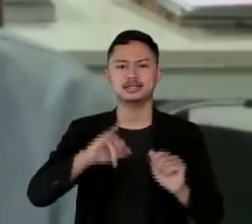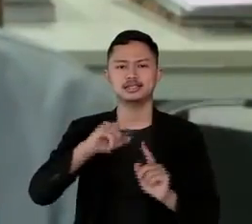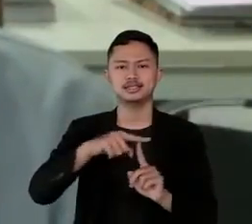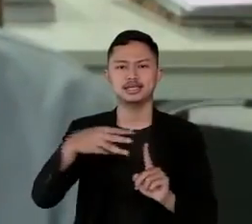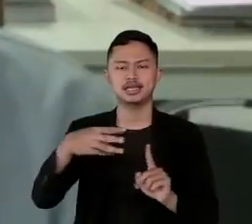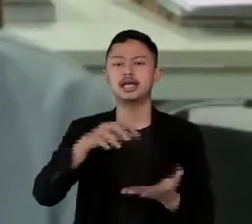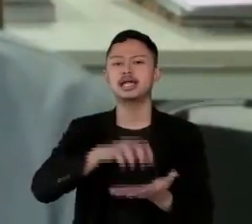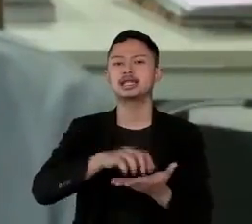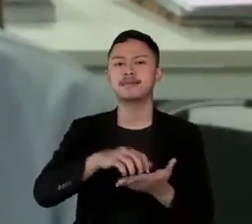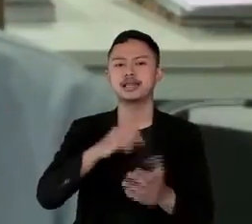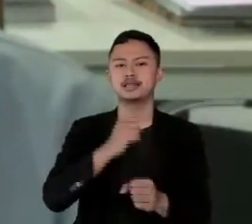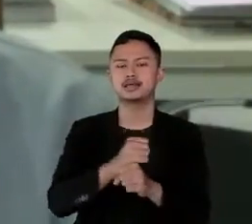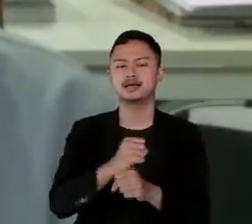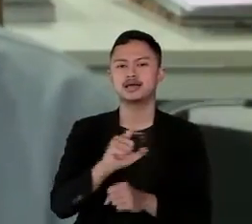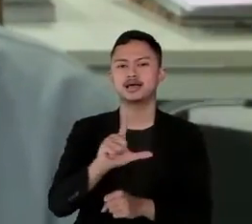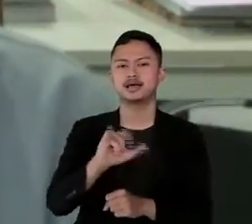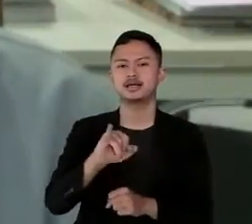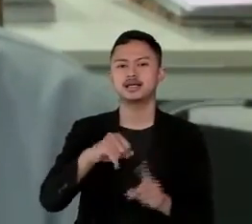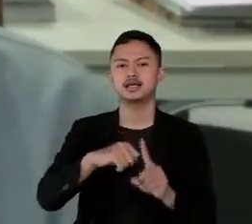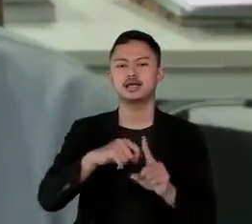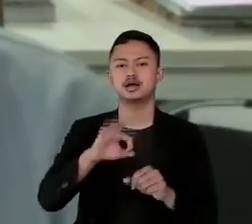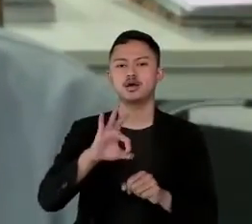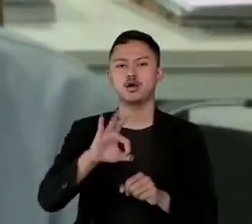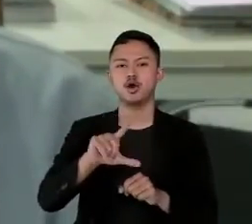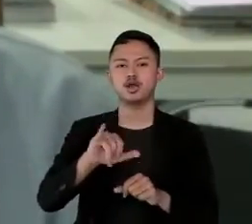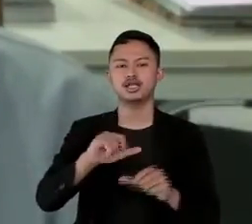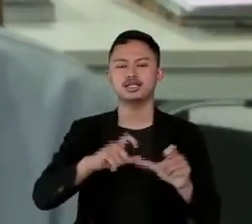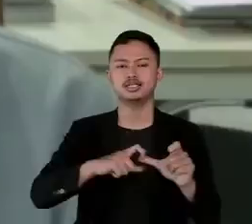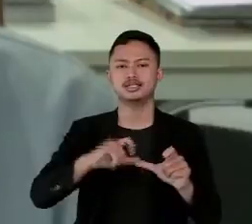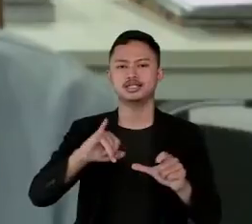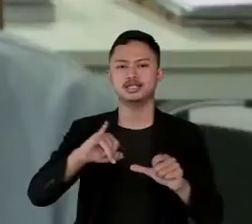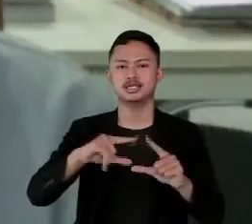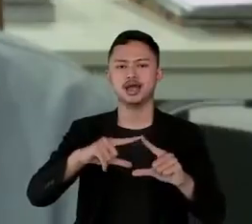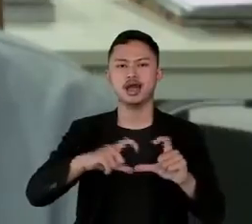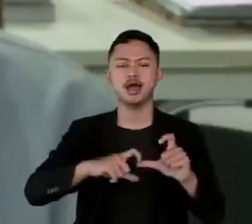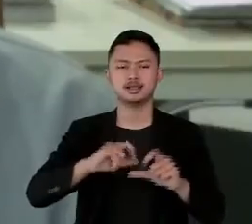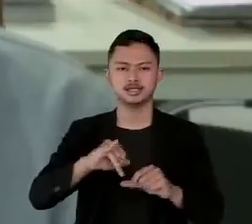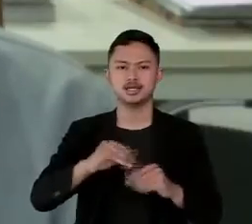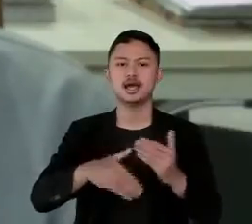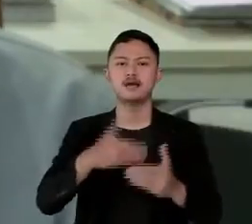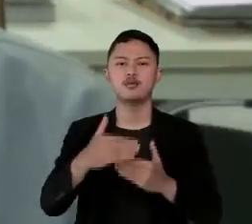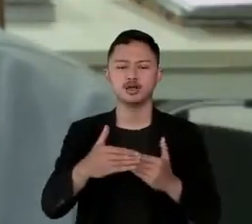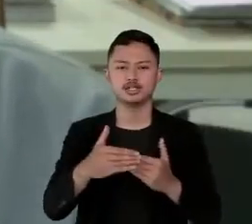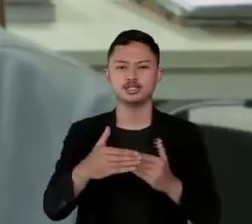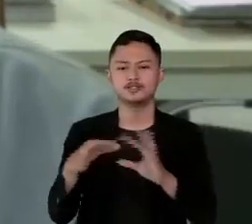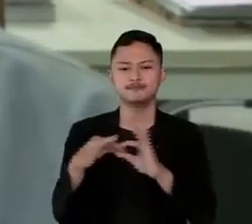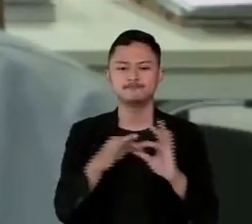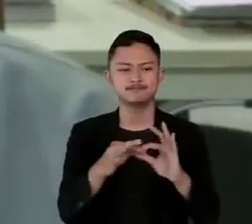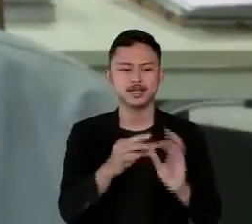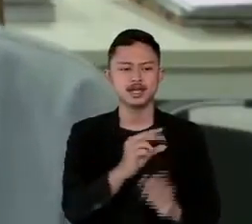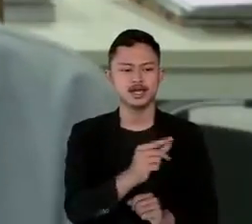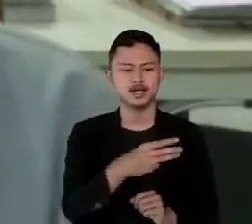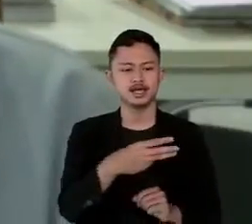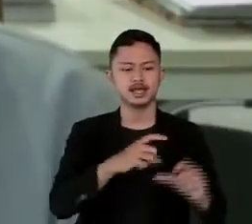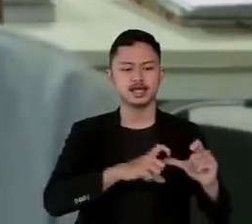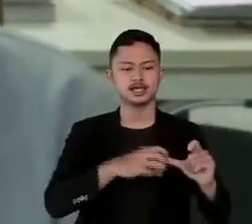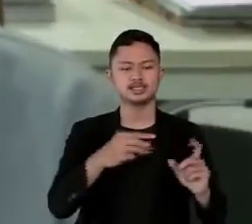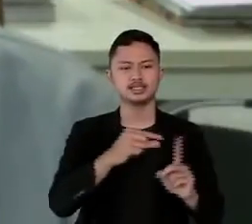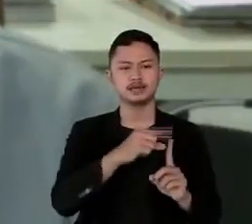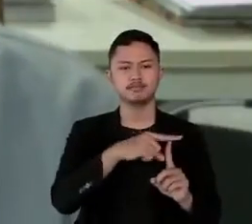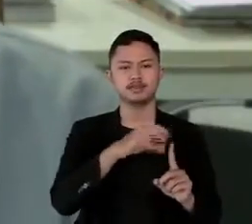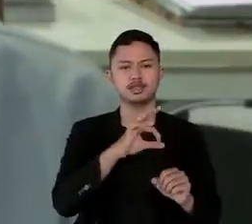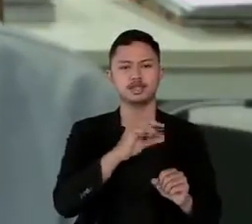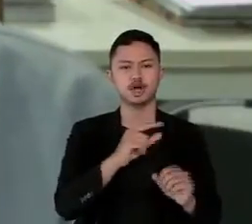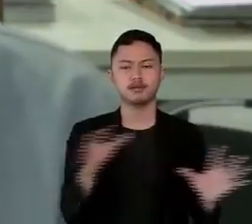keganasan aromantai jumlah kemudian sedikit merubah di reseptor Bay tempat berikatan dengan reseptor dan satu